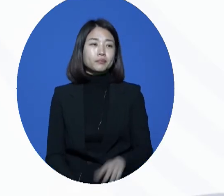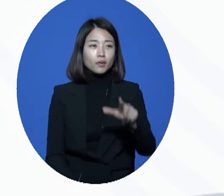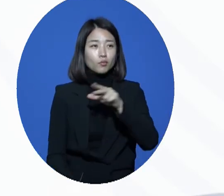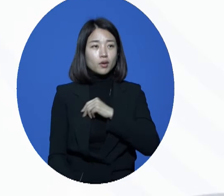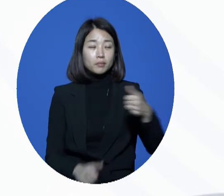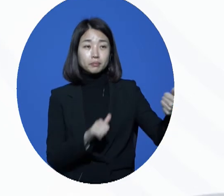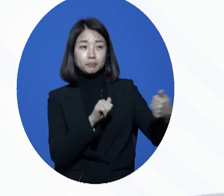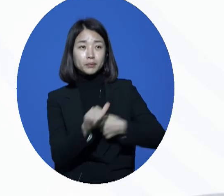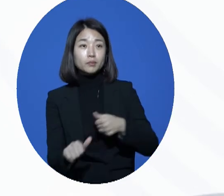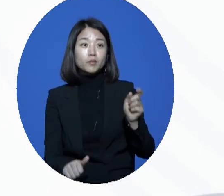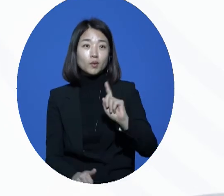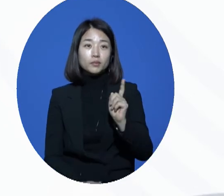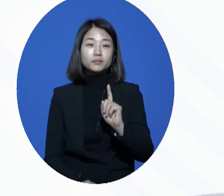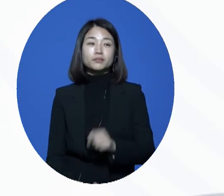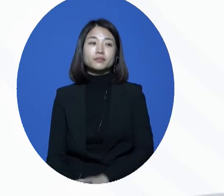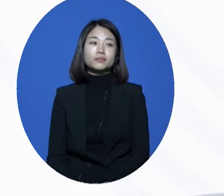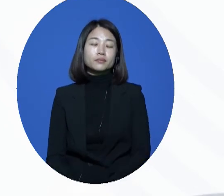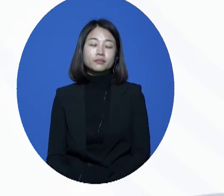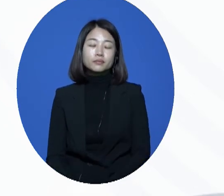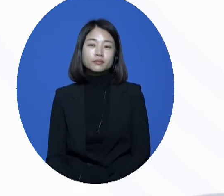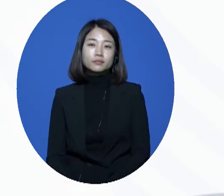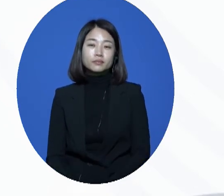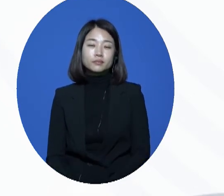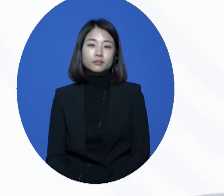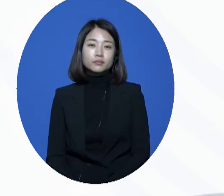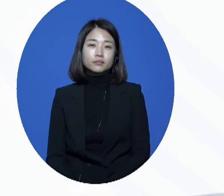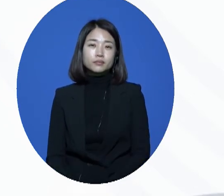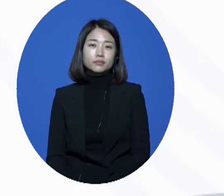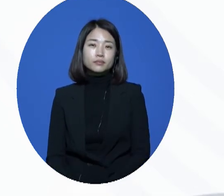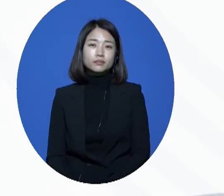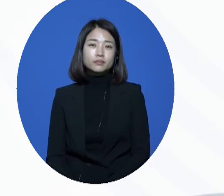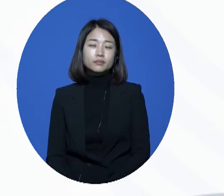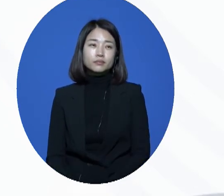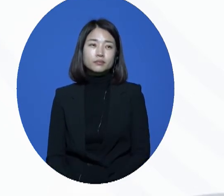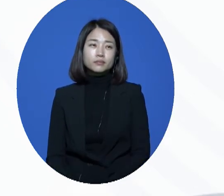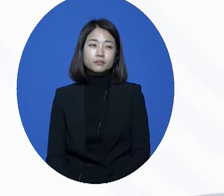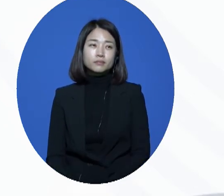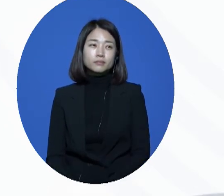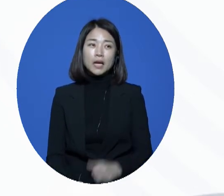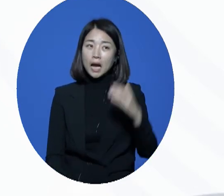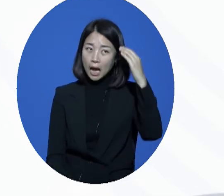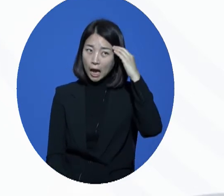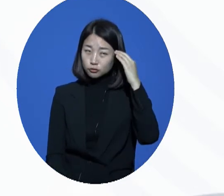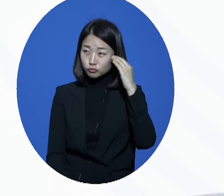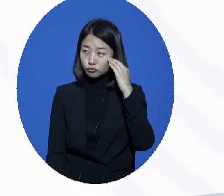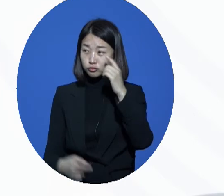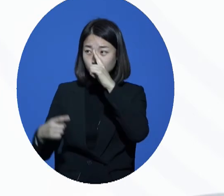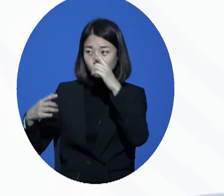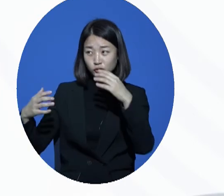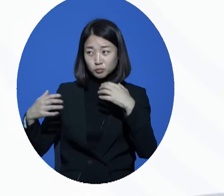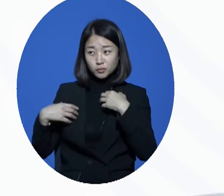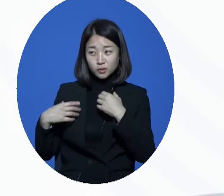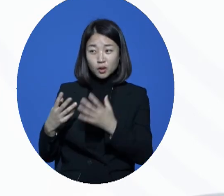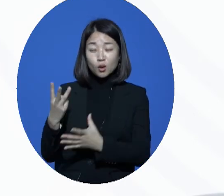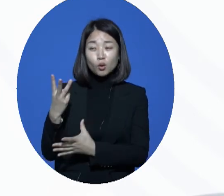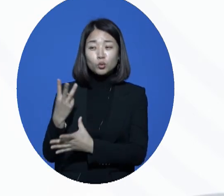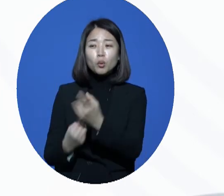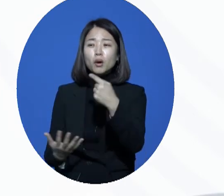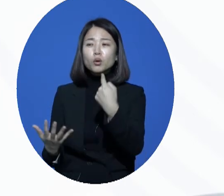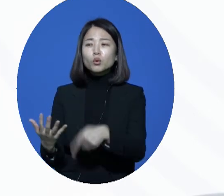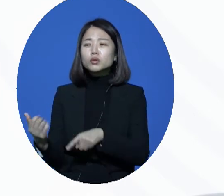던진 지적사항과 질문이 계속 인상 깊었는데요. 한국 정부가 이야기하는 통합교육의